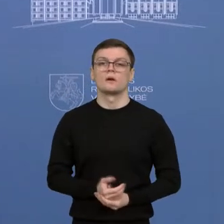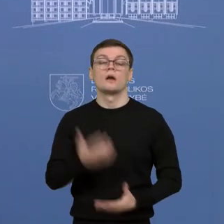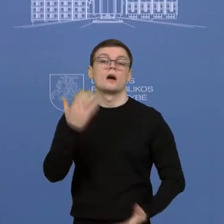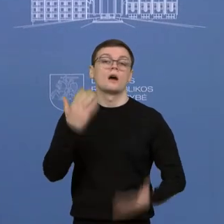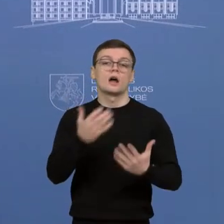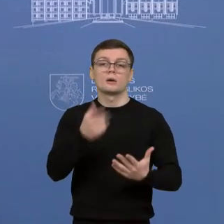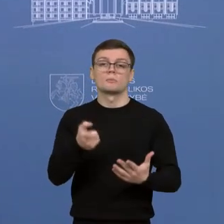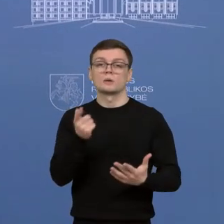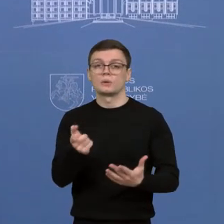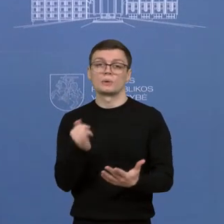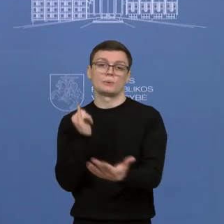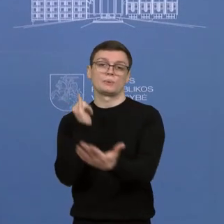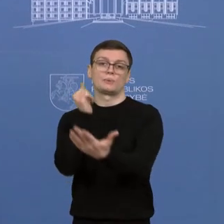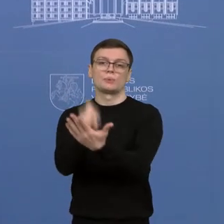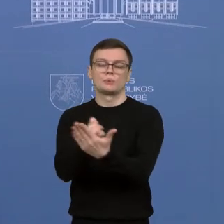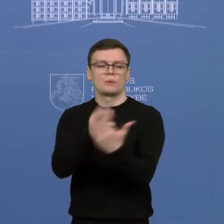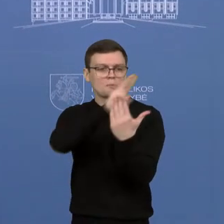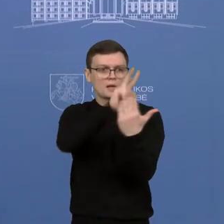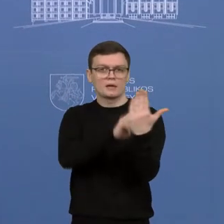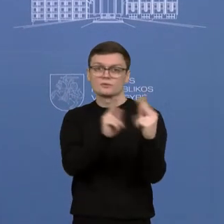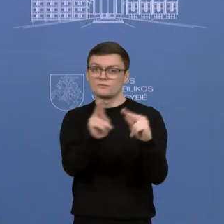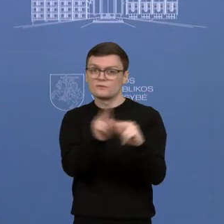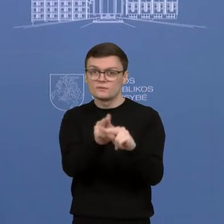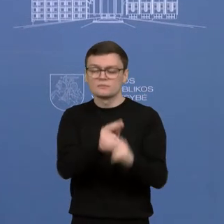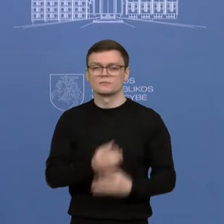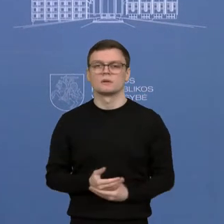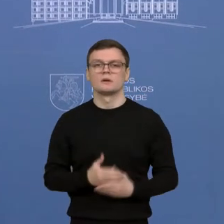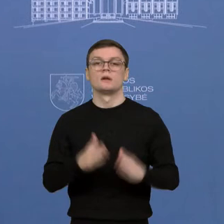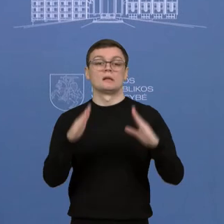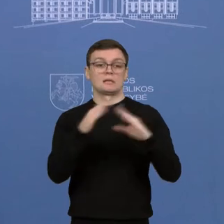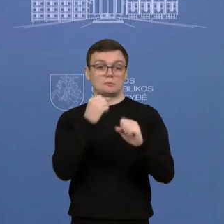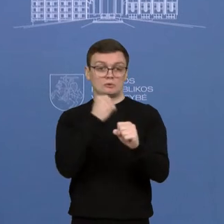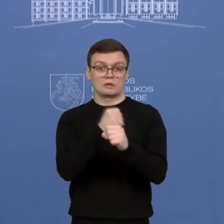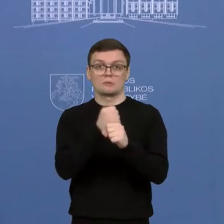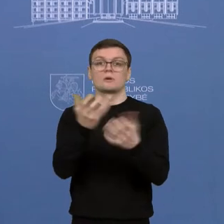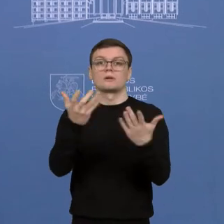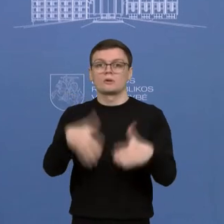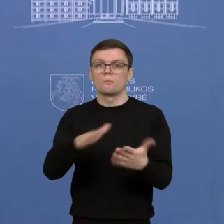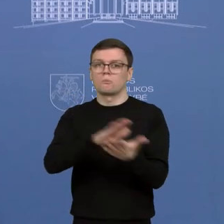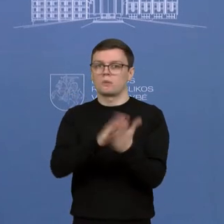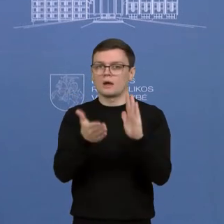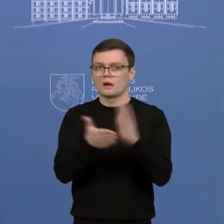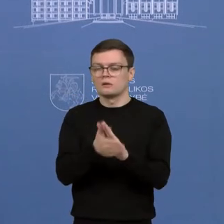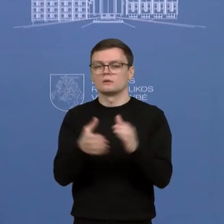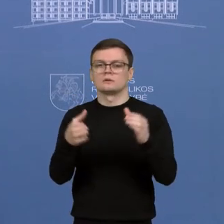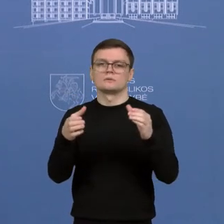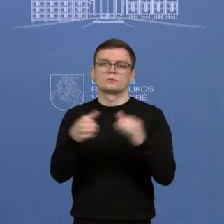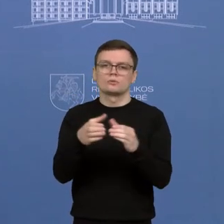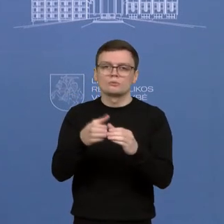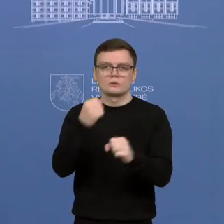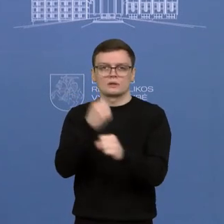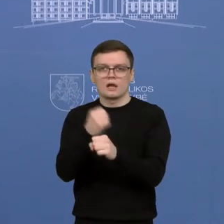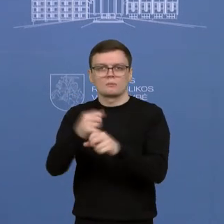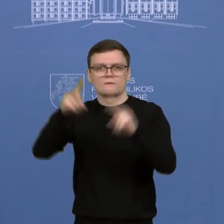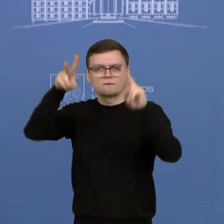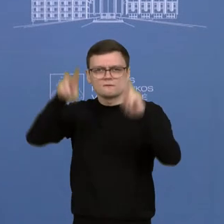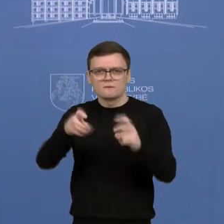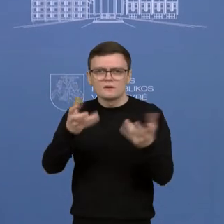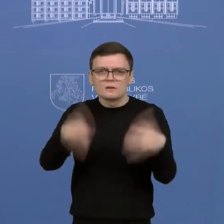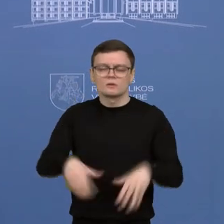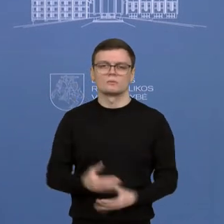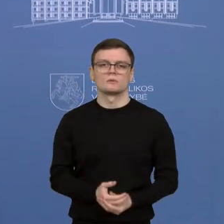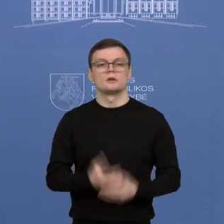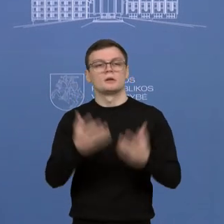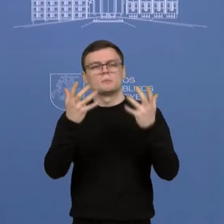lengvatų peržiūrai, kaip mes ją vadinam, namų darbai yra atlikti, darbo grupė analizavo, esam pasiskaičiavę